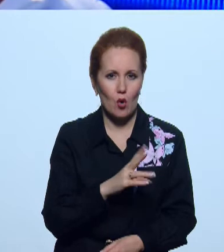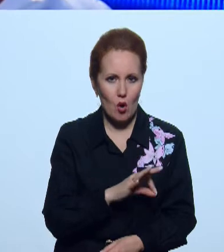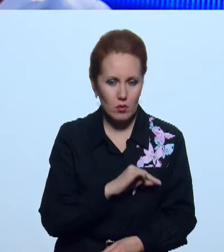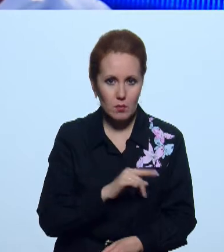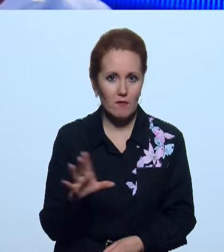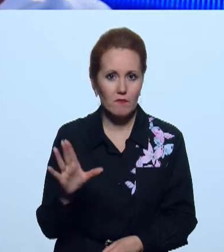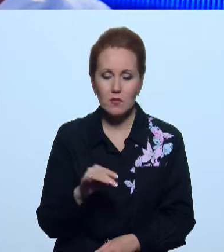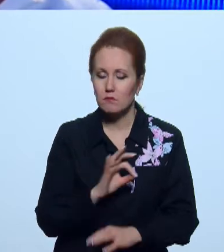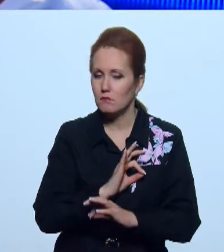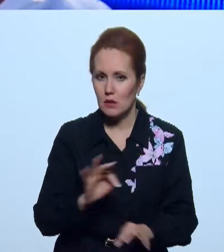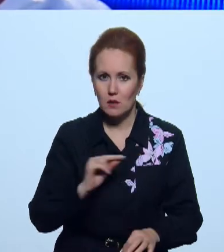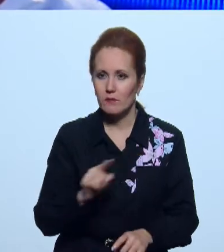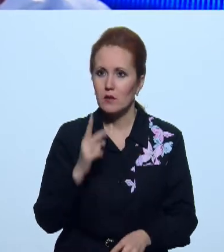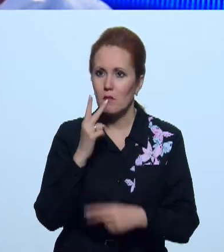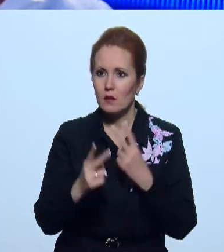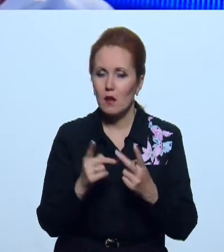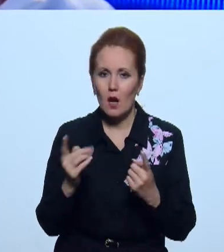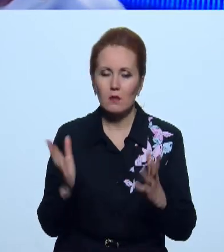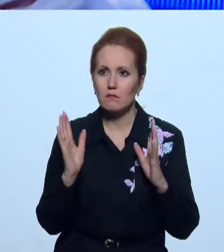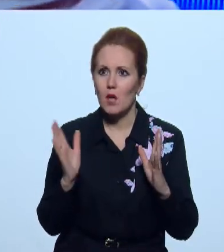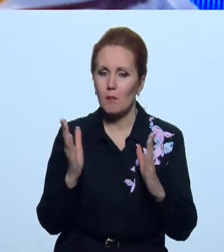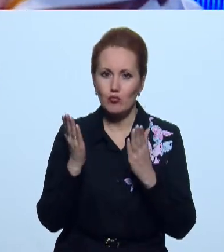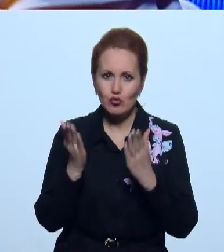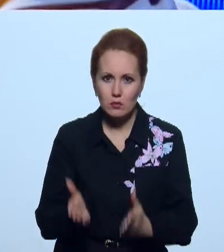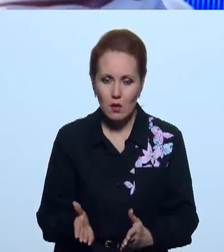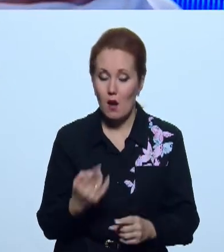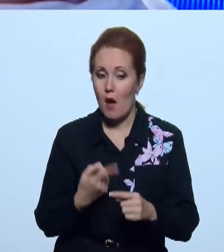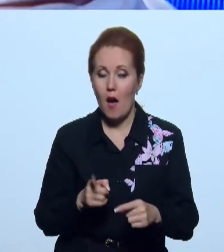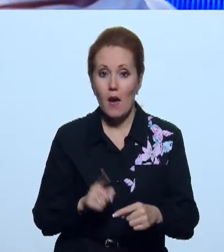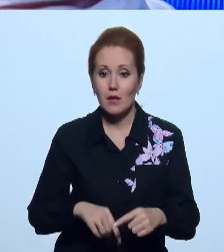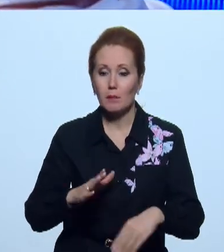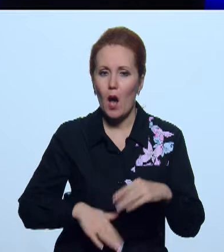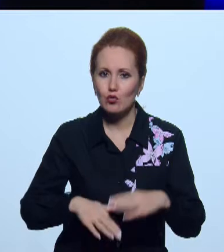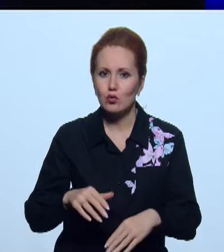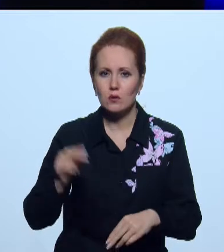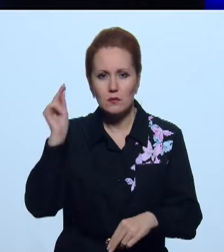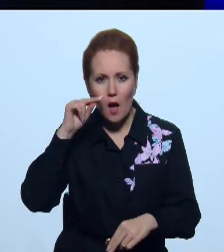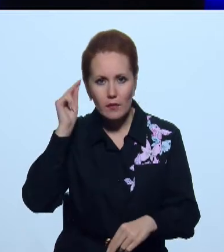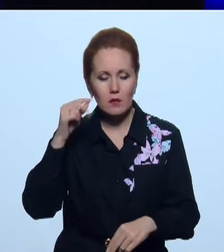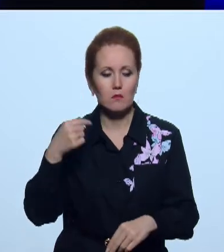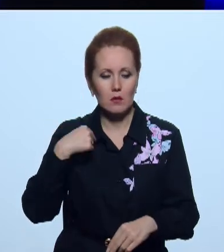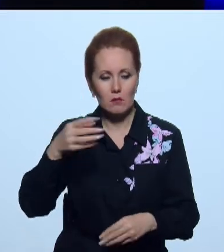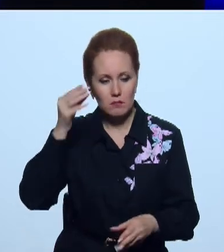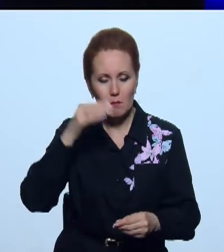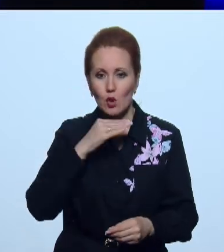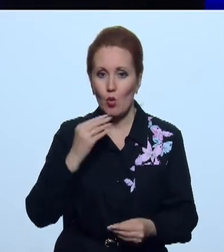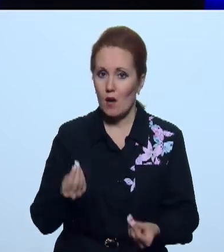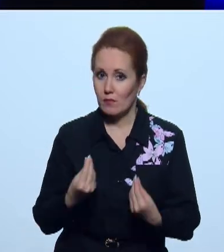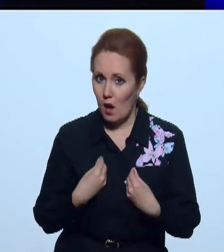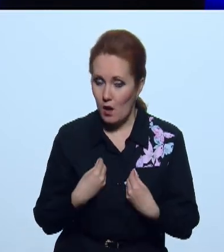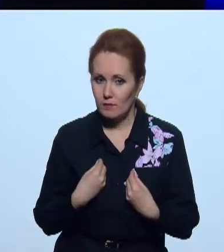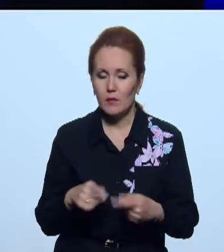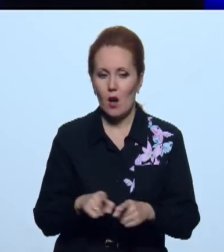все смотрели просто как на небожителя. То есть вот эти вот практические занятия, они, конечно, очень мне много дали. И тогда